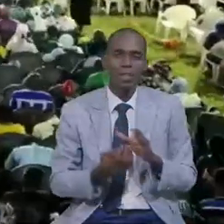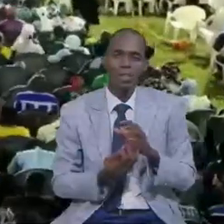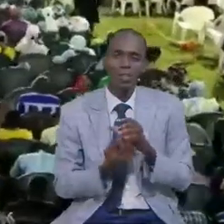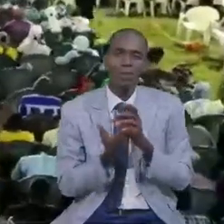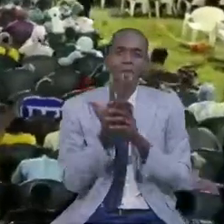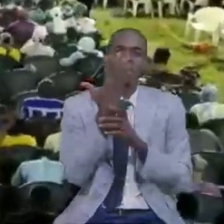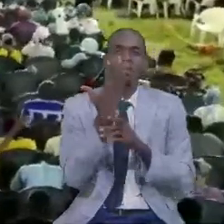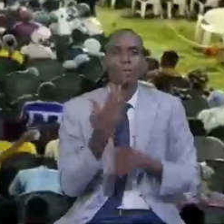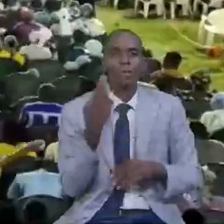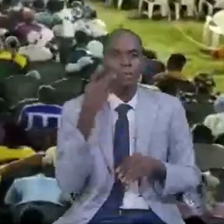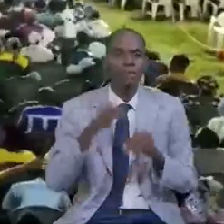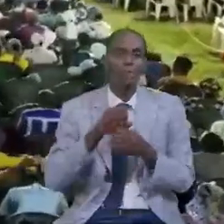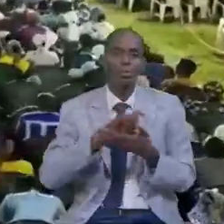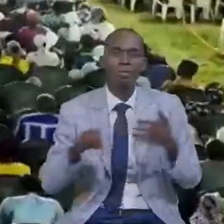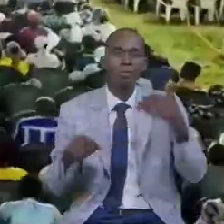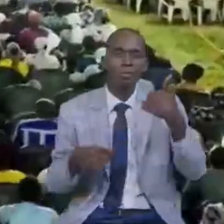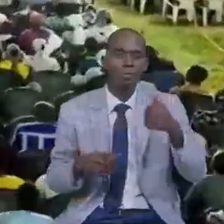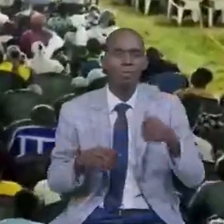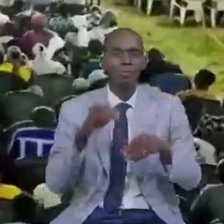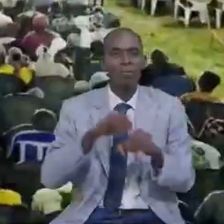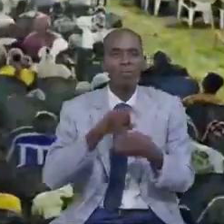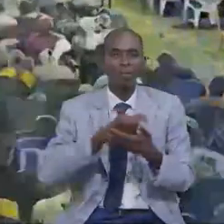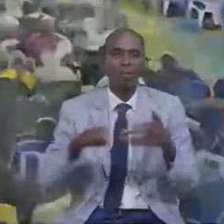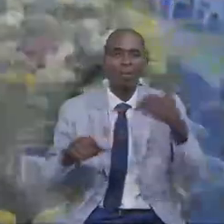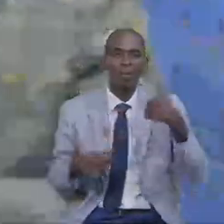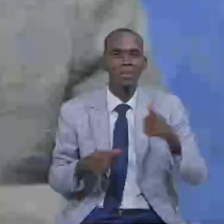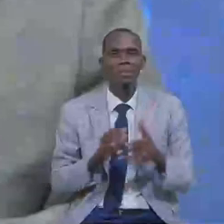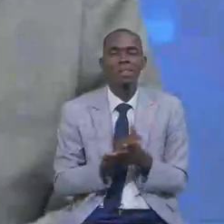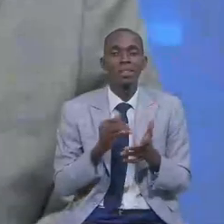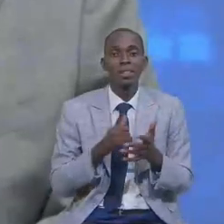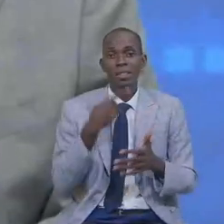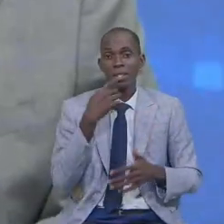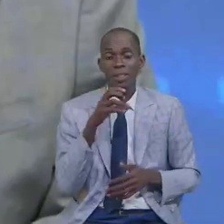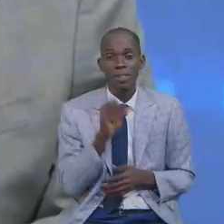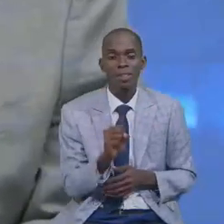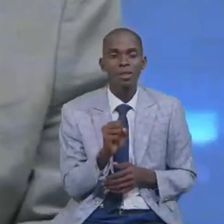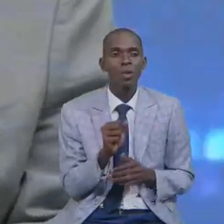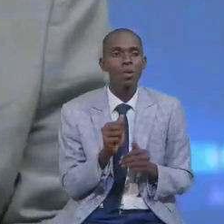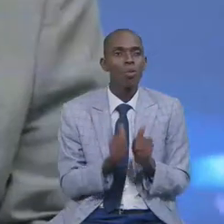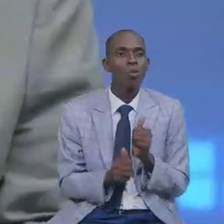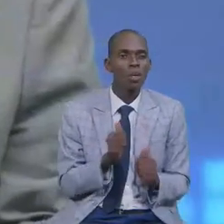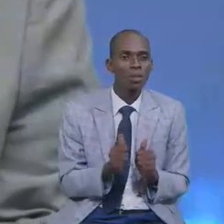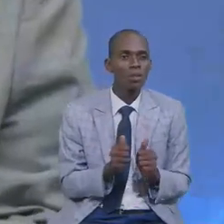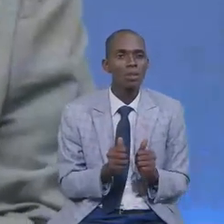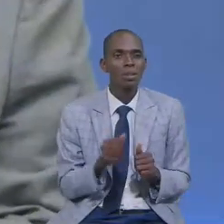Verset 10. Verset 10. Et dit, vous, qui